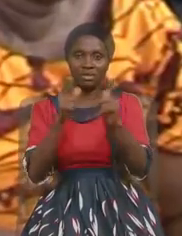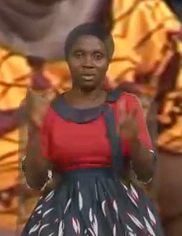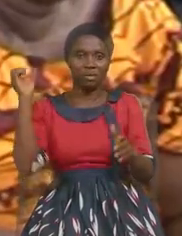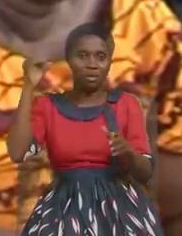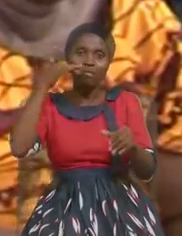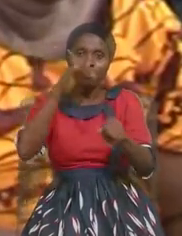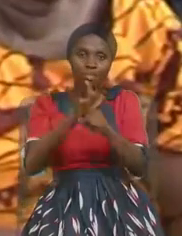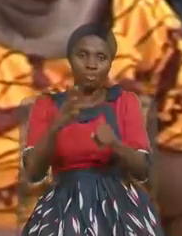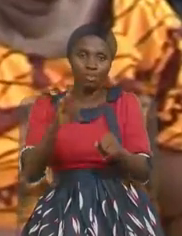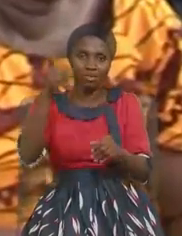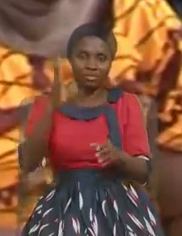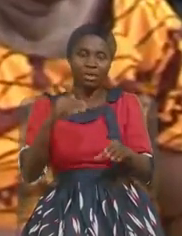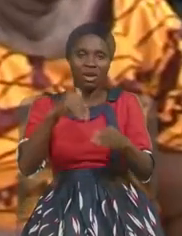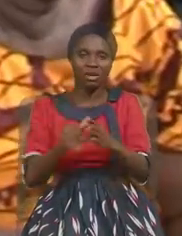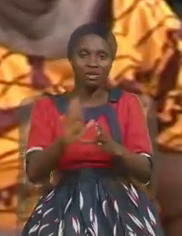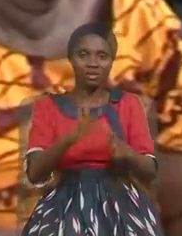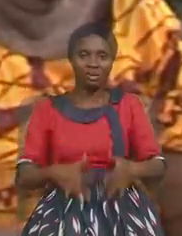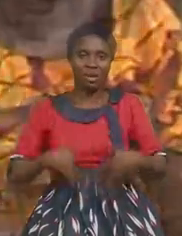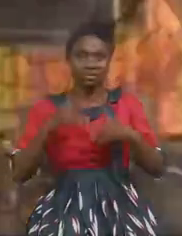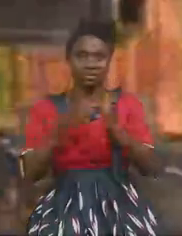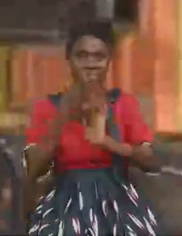de Jésus.